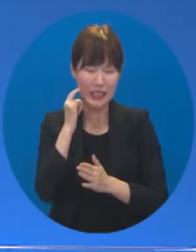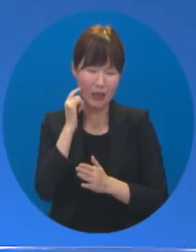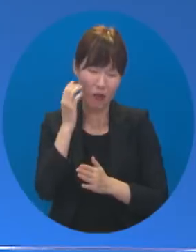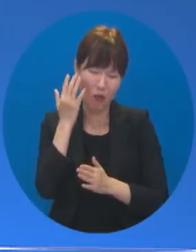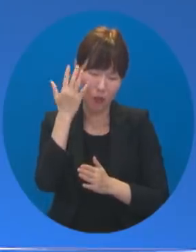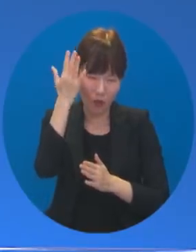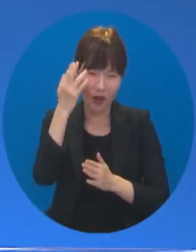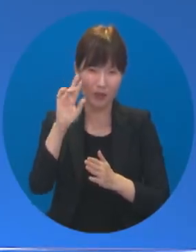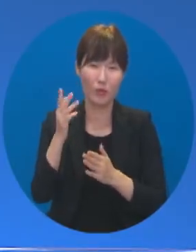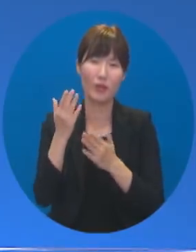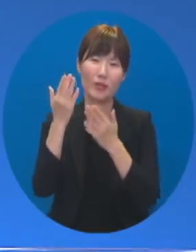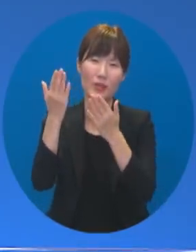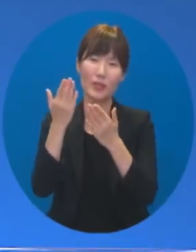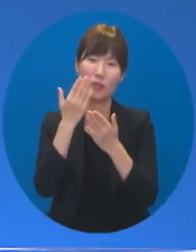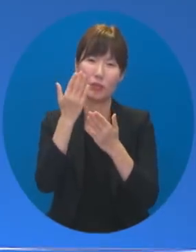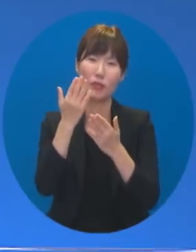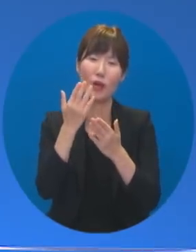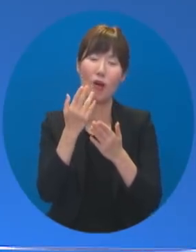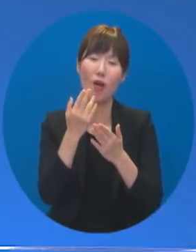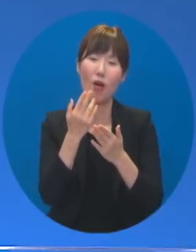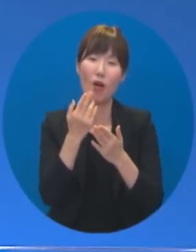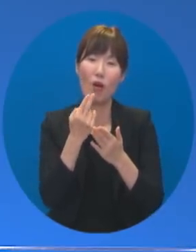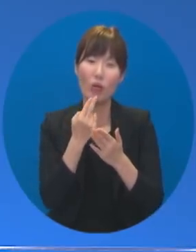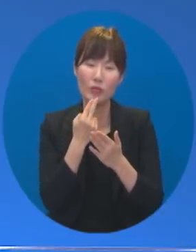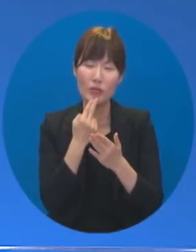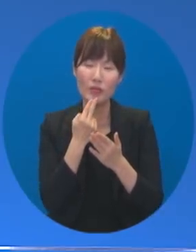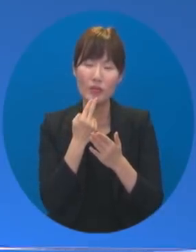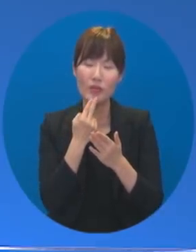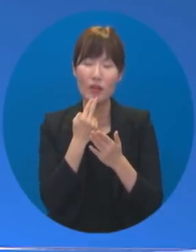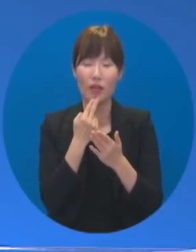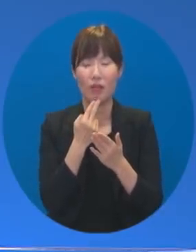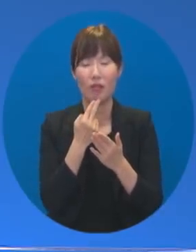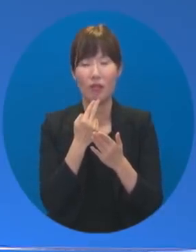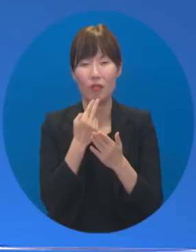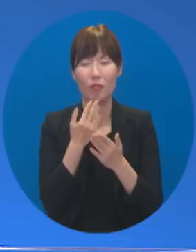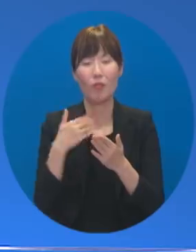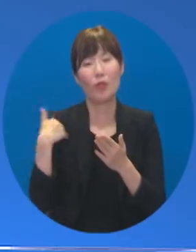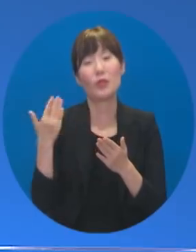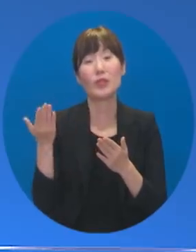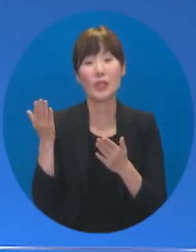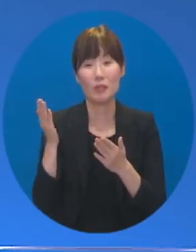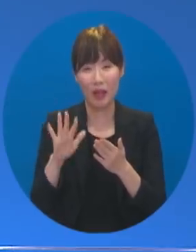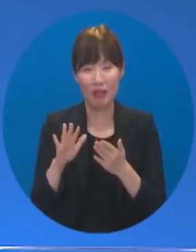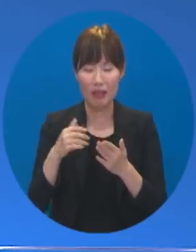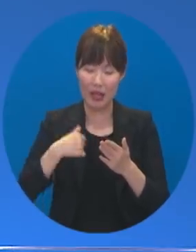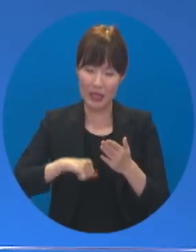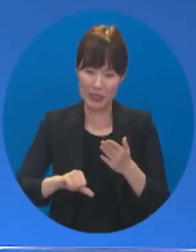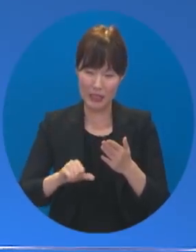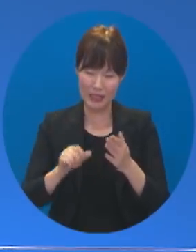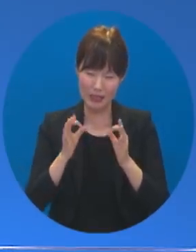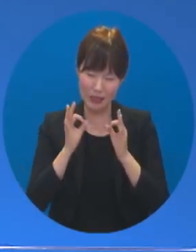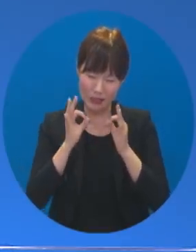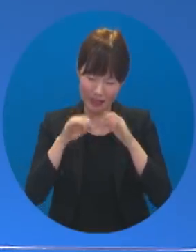맡겨주신 이 아들을 최선을 다해서 돌보겠습니다. 그것은 어떻게 보면